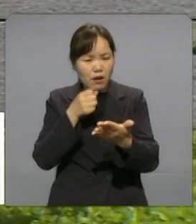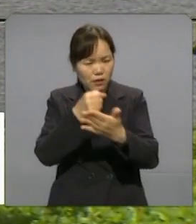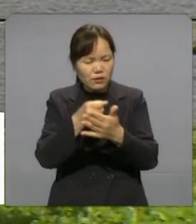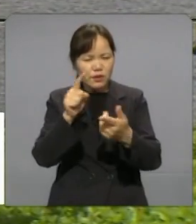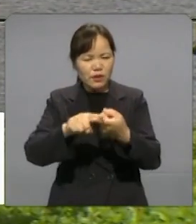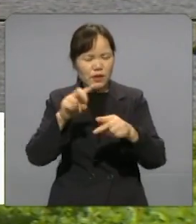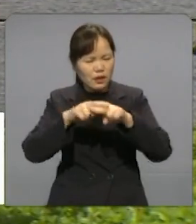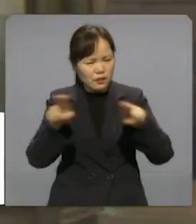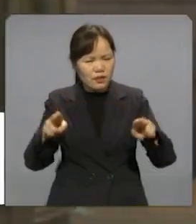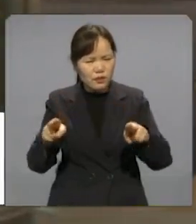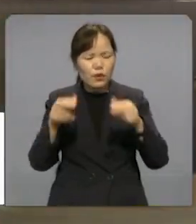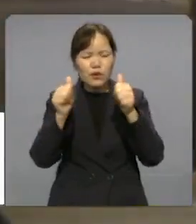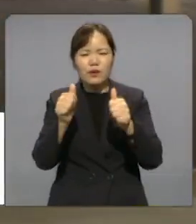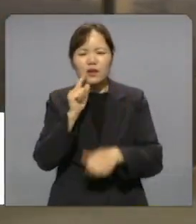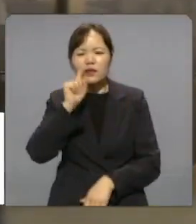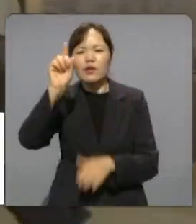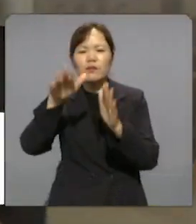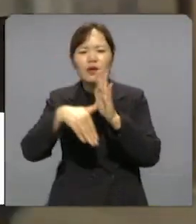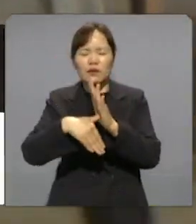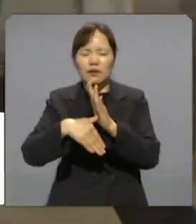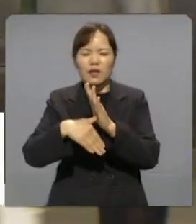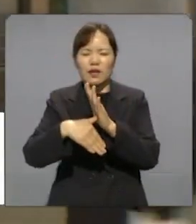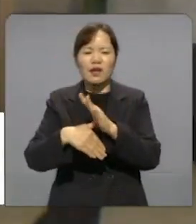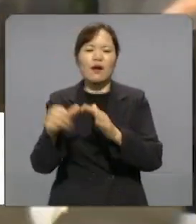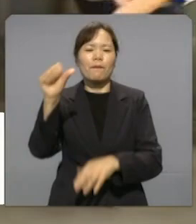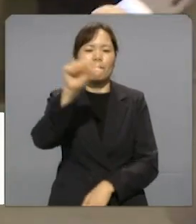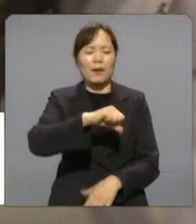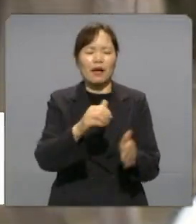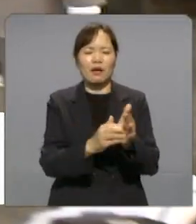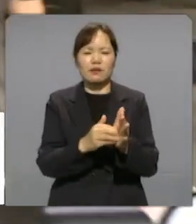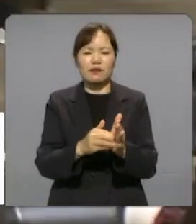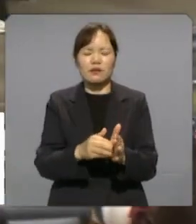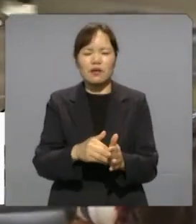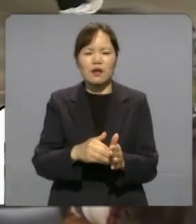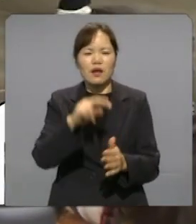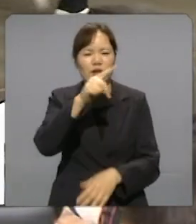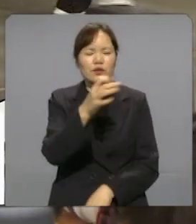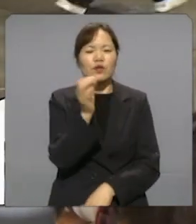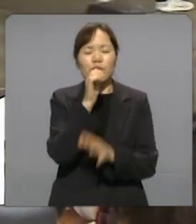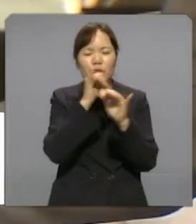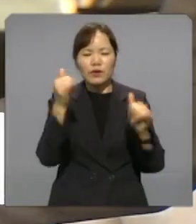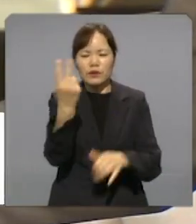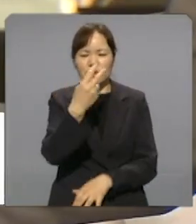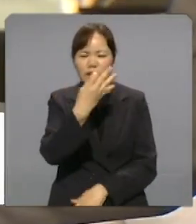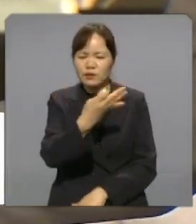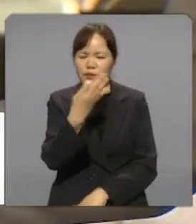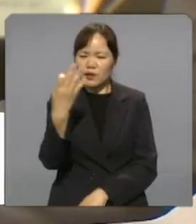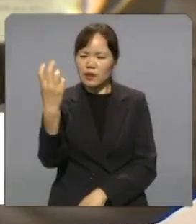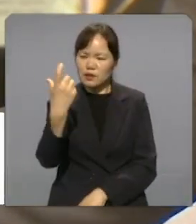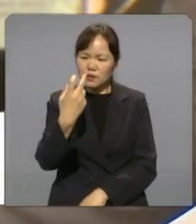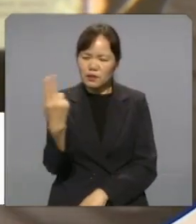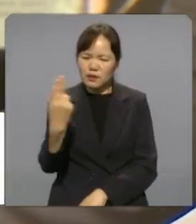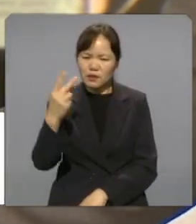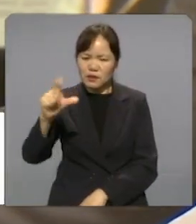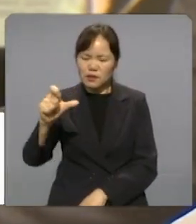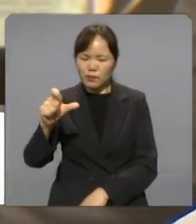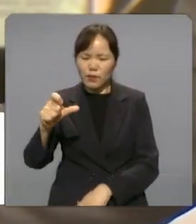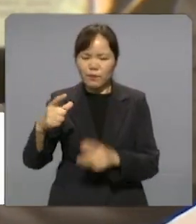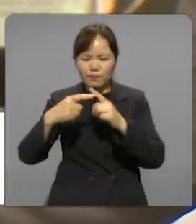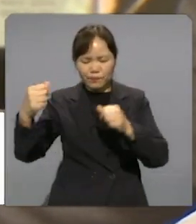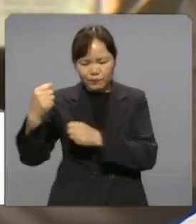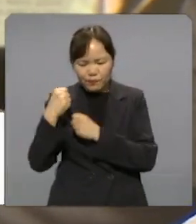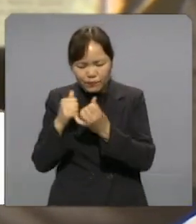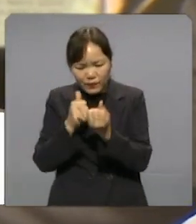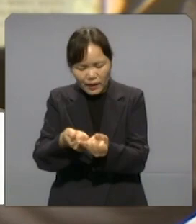판결한 원심을 확정했습니다 송 변호사는 한일 양국이 2014년에서 2015년 위안부 합의를